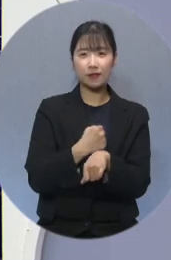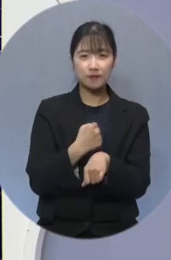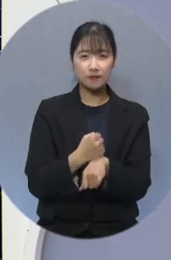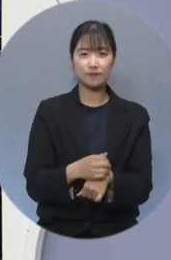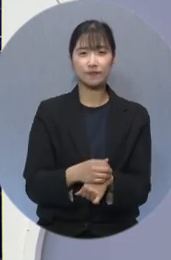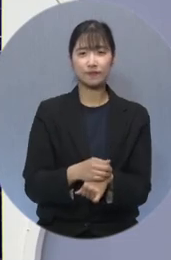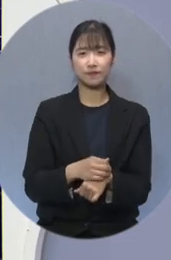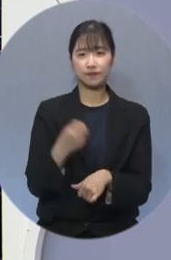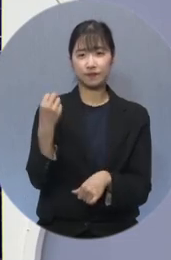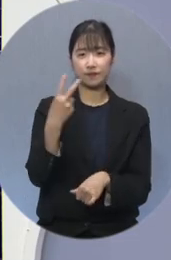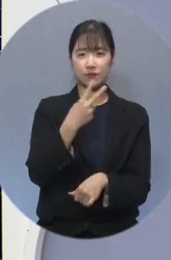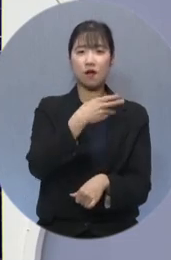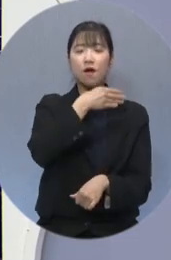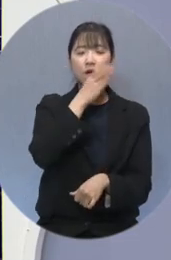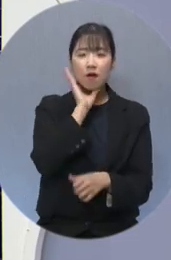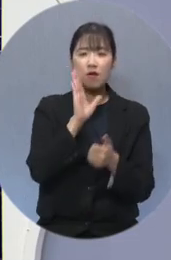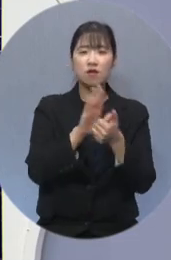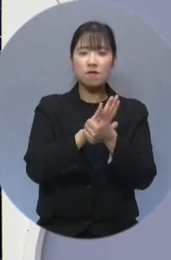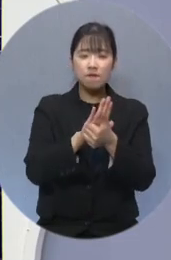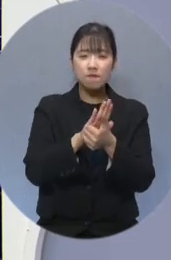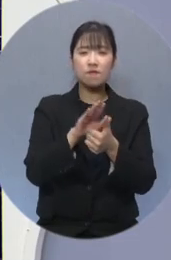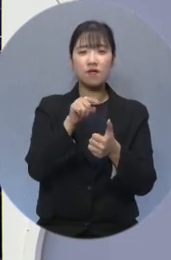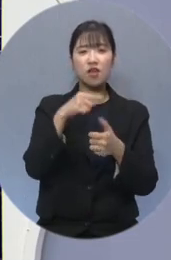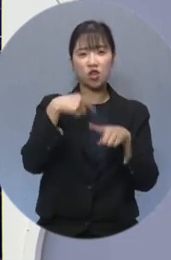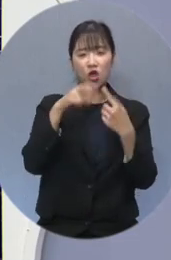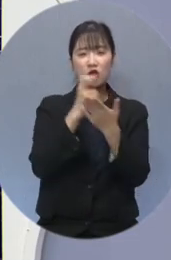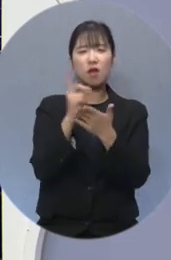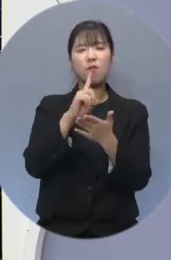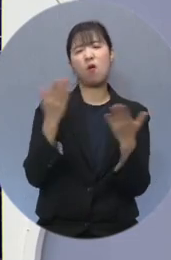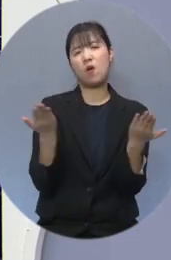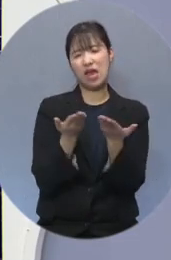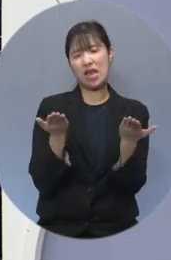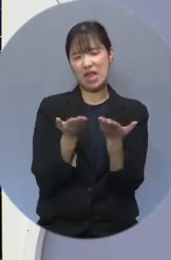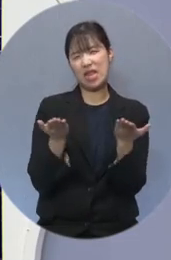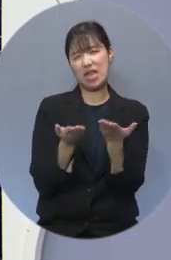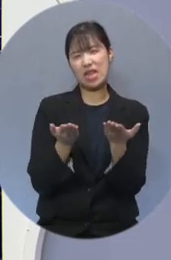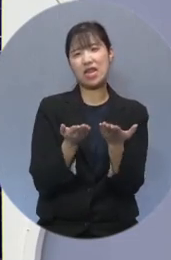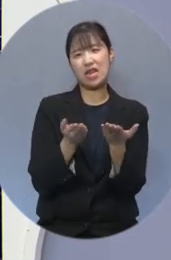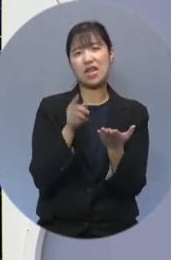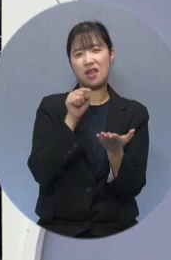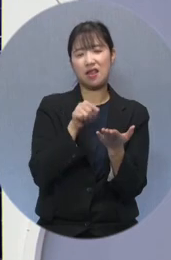우리 어르신 복지 정책의 가장 중요한 거는 이제 일자리 부분인데